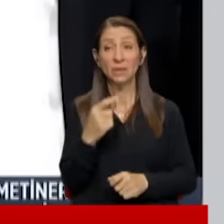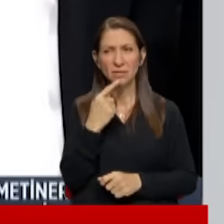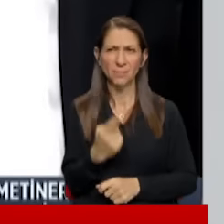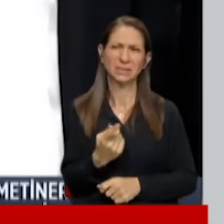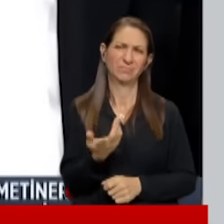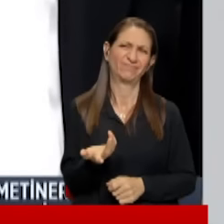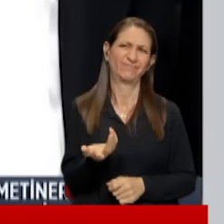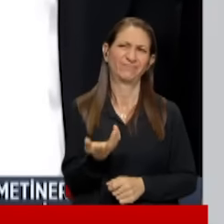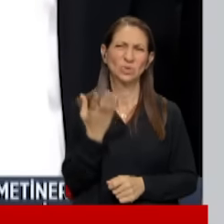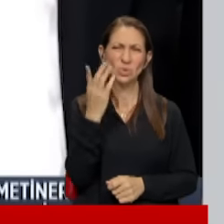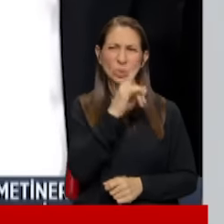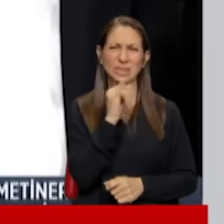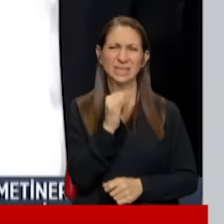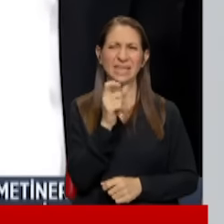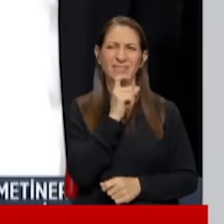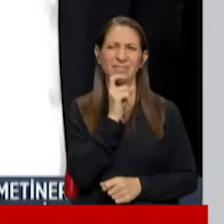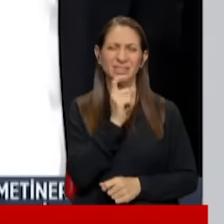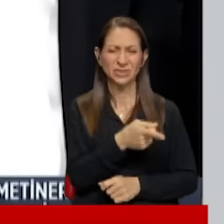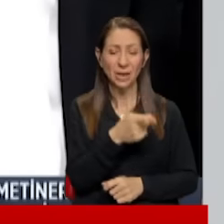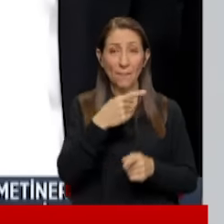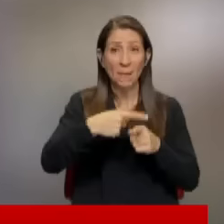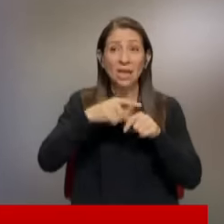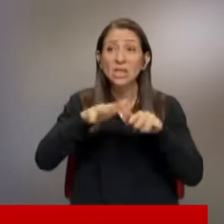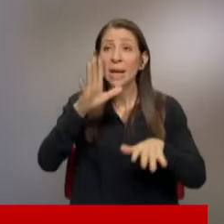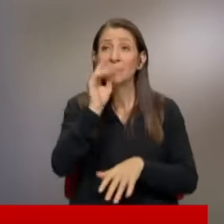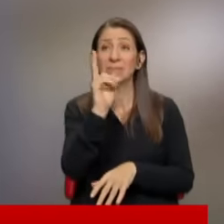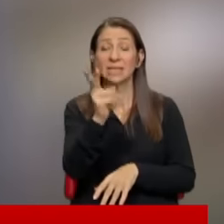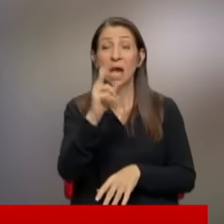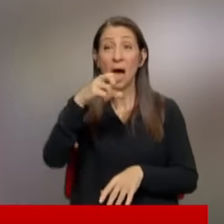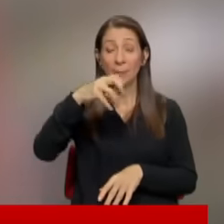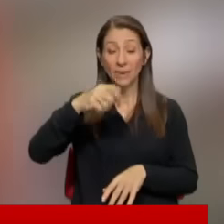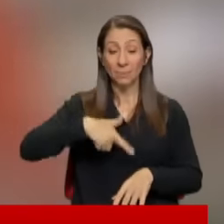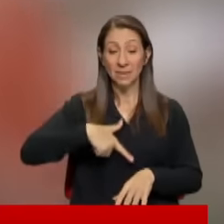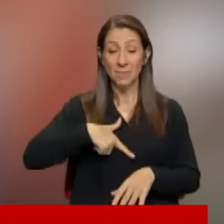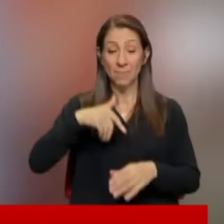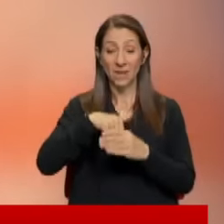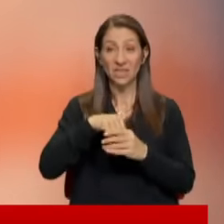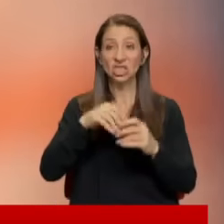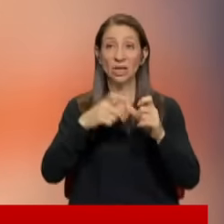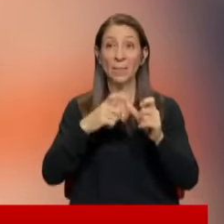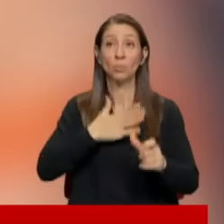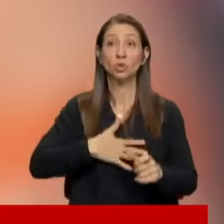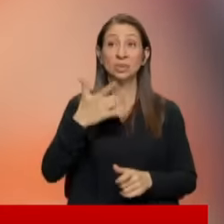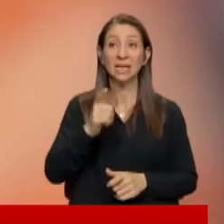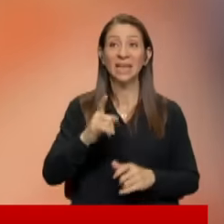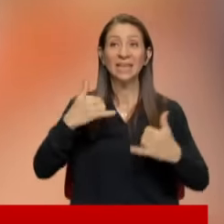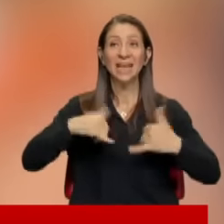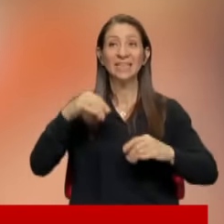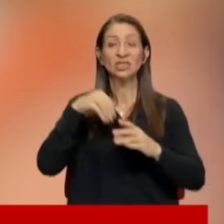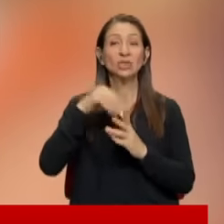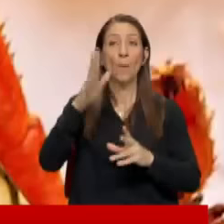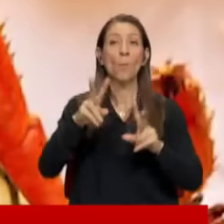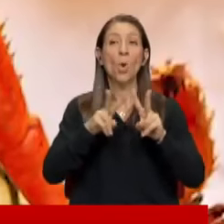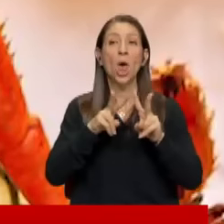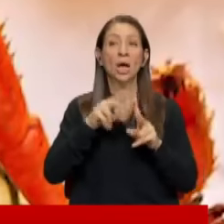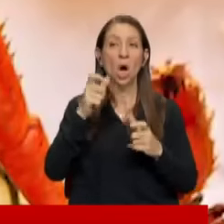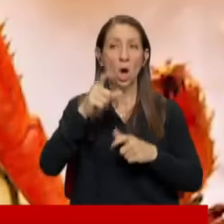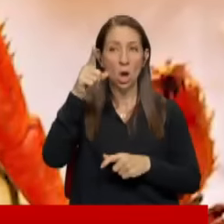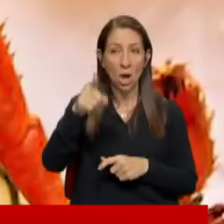demesi son derece yanlış. Paylaşan sensin çünkü. AK Parti İzmir Milletvekili Şebnem Bursalı'nın tatil için gittiği